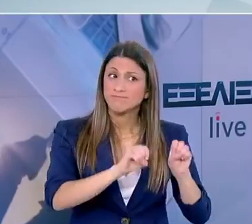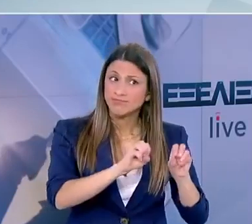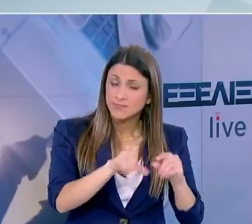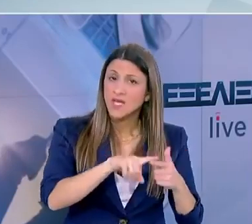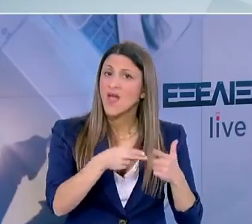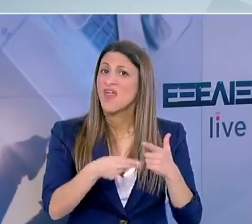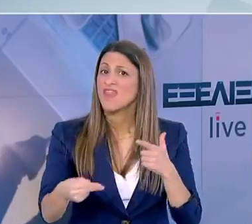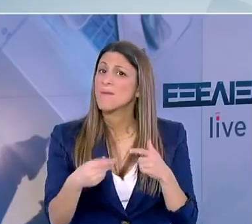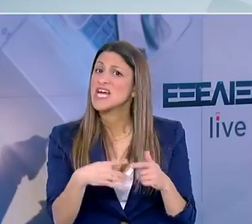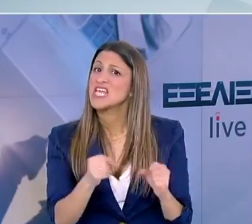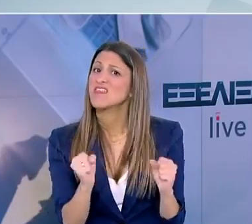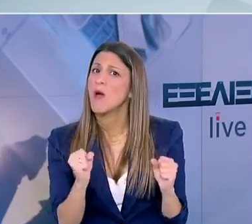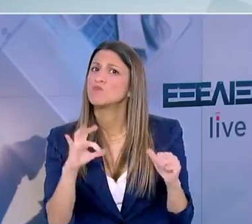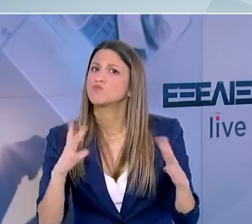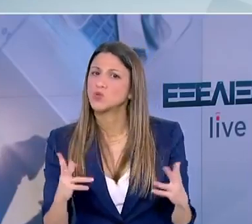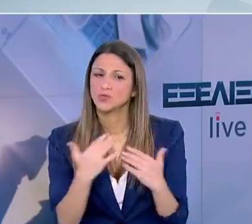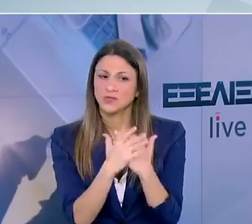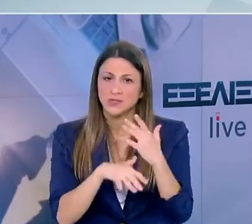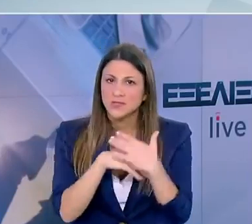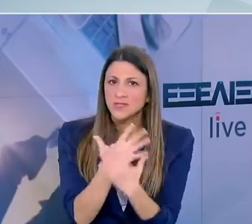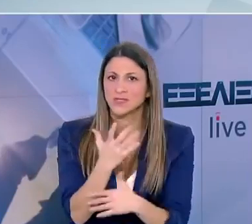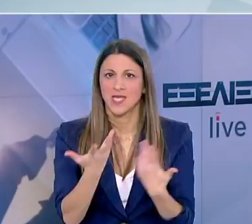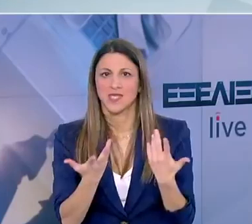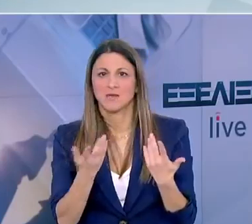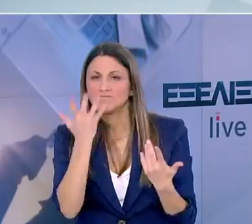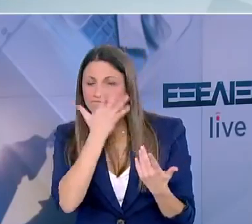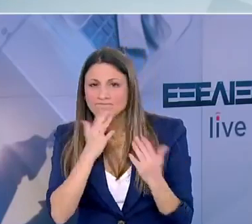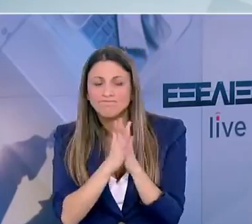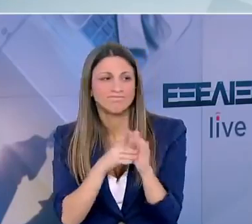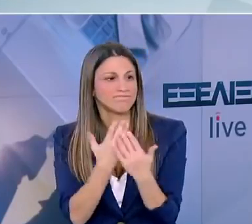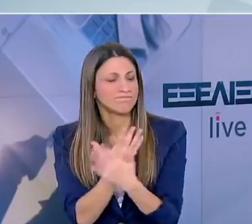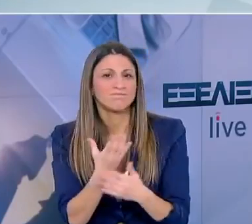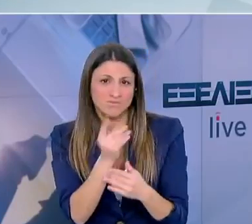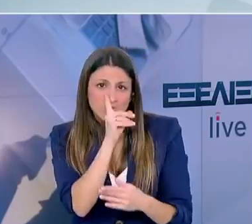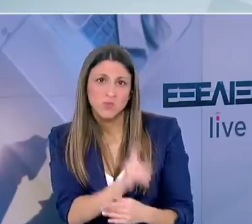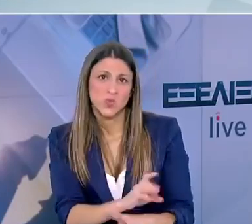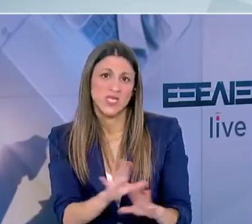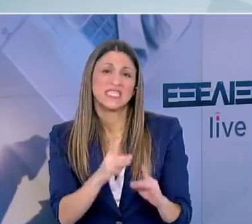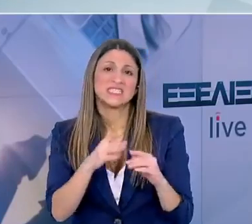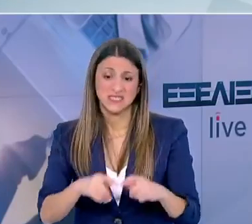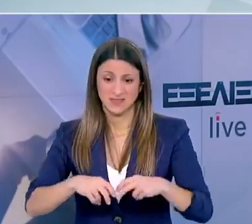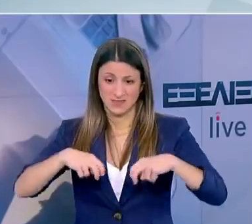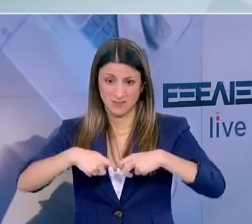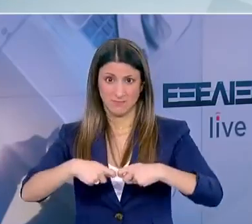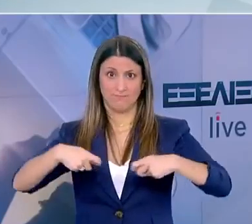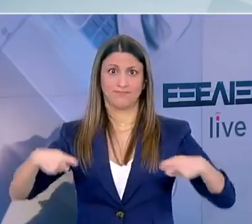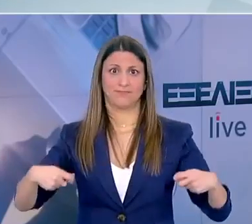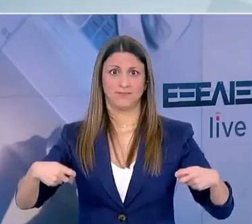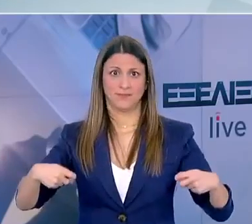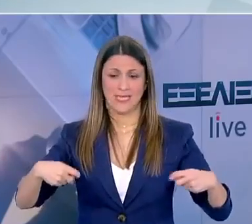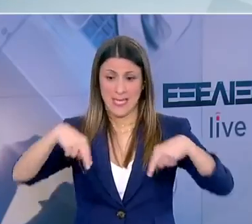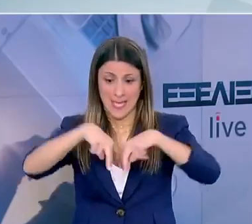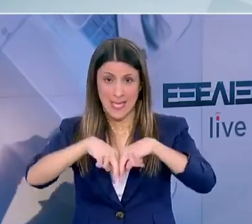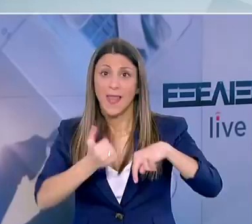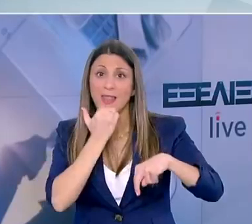υγιεινής. Το μήνυμα, αυτά τα δύο πιο βασικά μέτρα σε αυτή την επιδημία είναι η υγιεινή των χεριών και η κοινωνική απόσταση. Τους συγχωρούμε γιατί